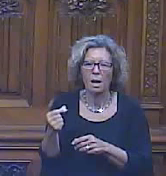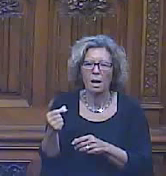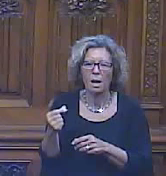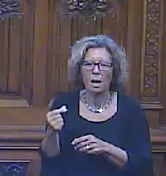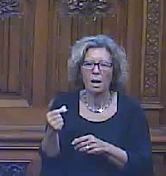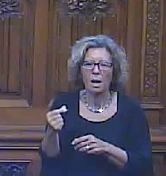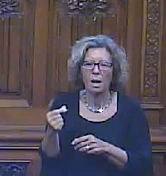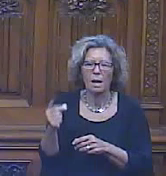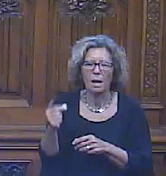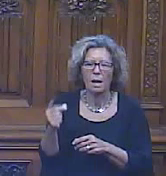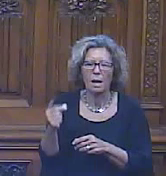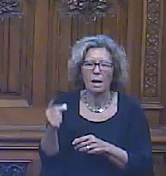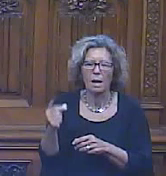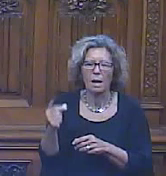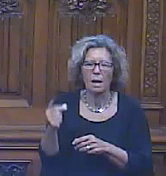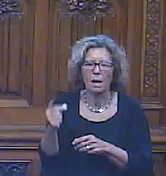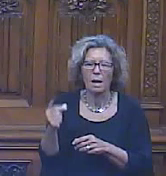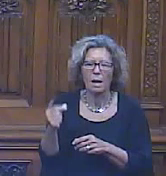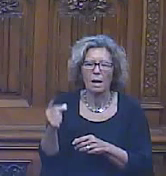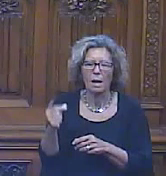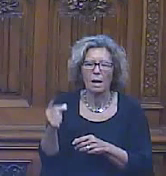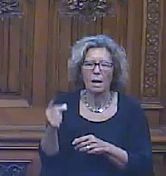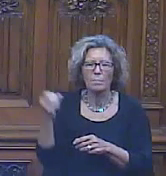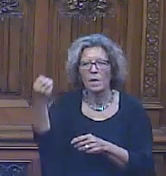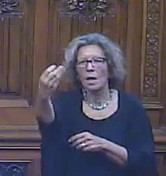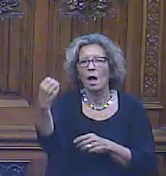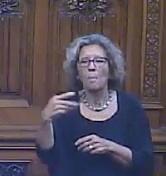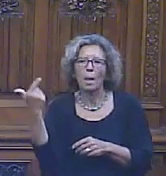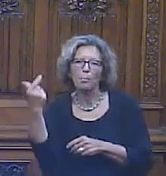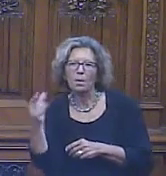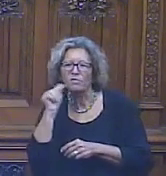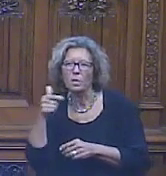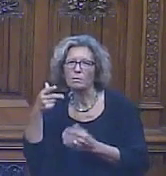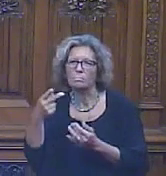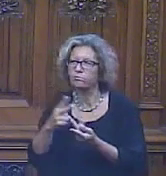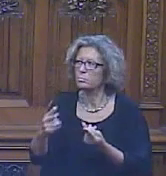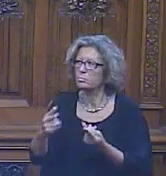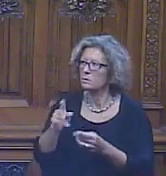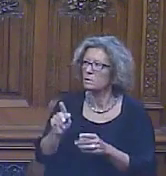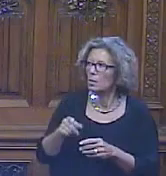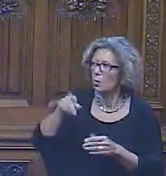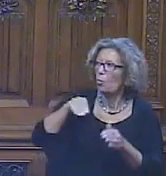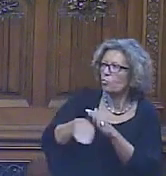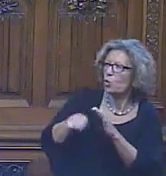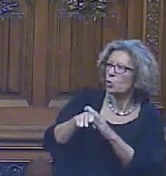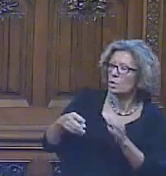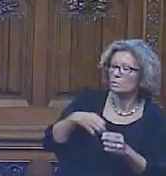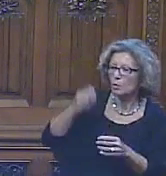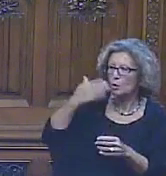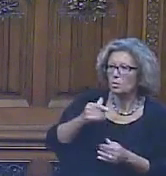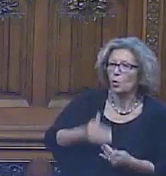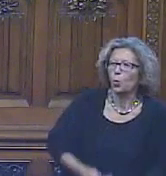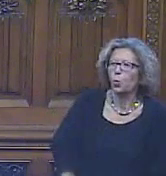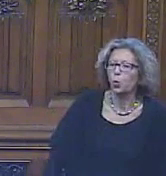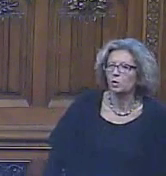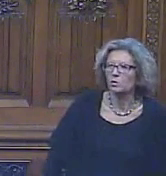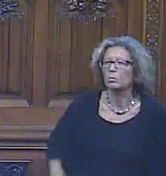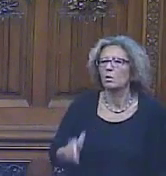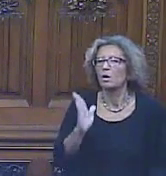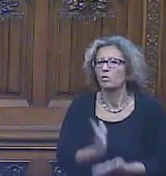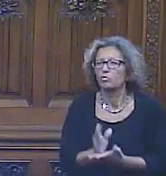mehr Lehrpersonen und die Ampelbärchen werden gegendert. Und gleichzeitig sagt unser oberster Flüchtlingsbürgermeister, naja, kurzer Rock, das ist ja schon ein